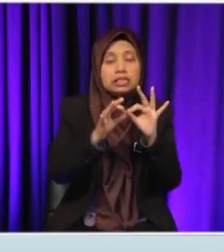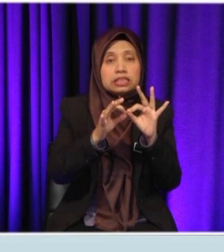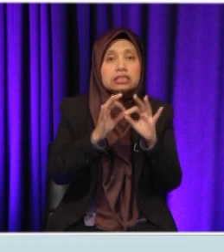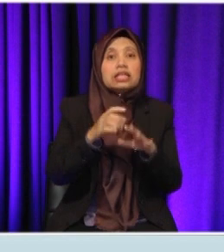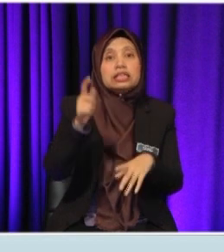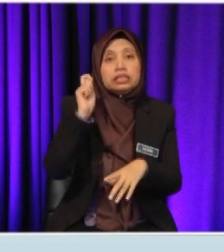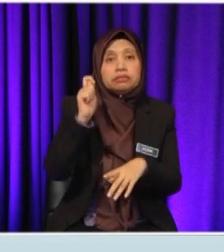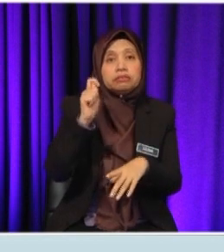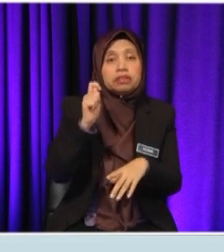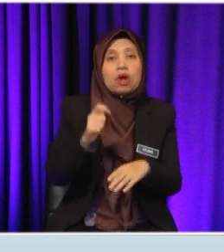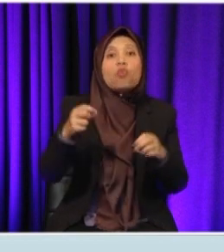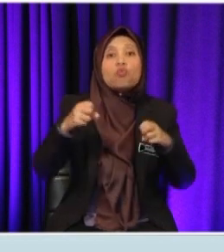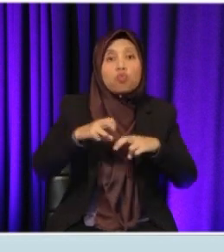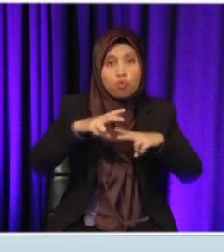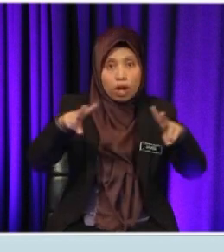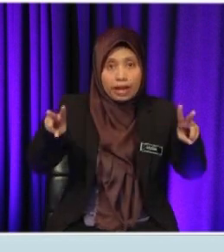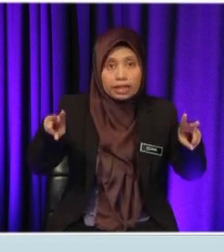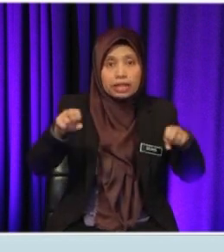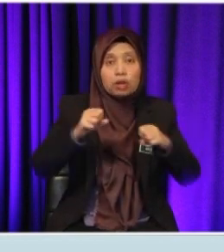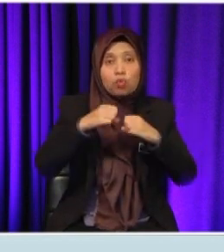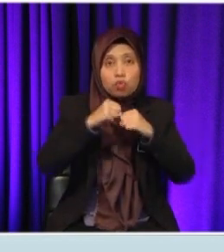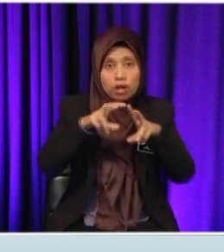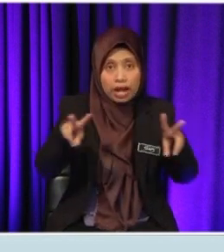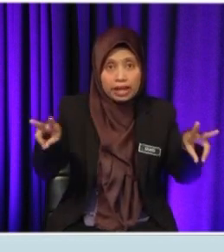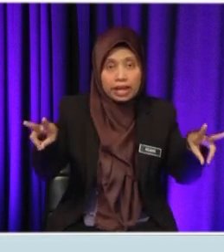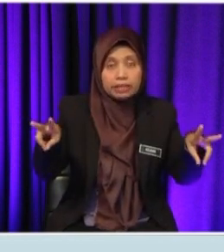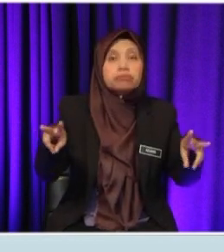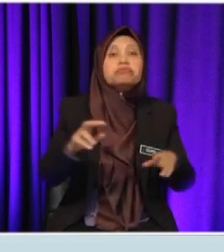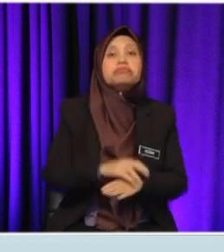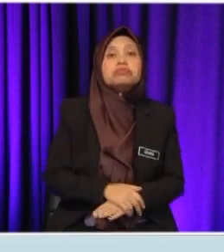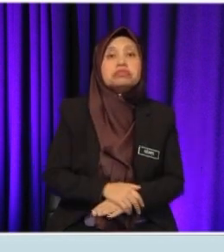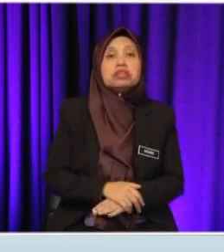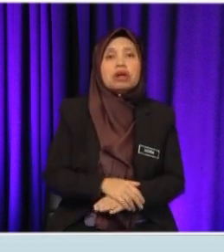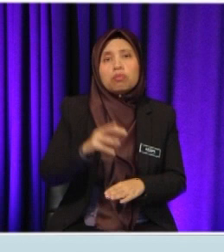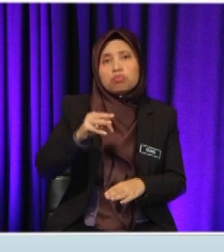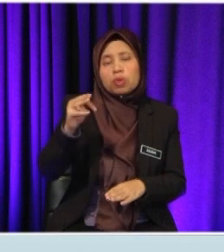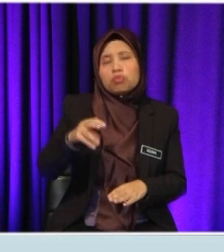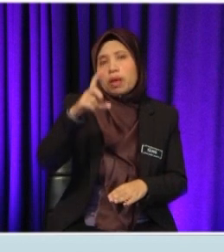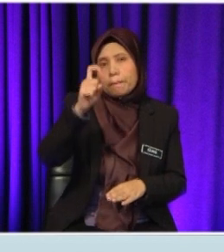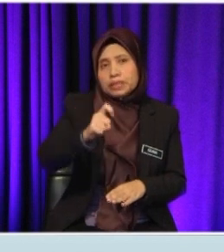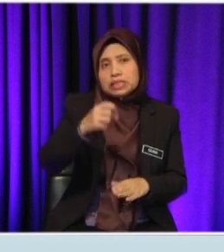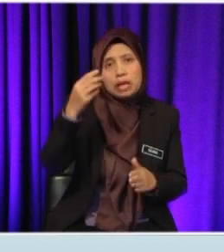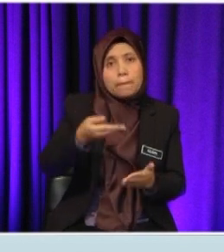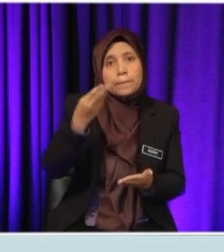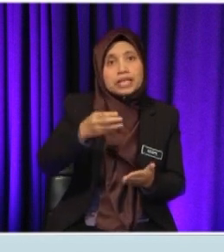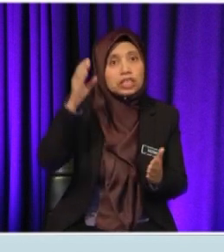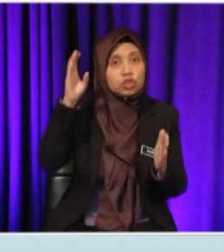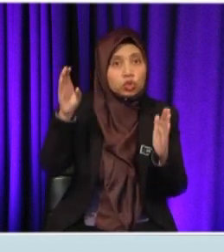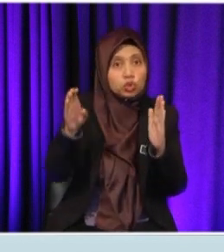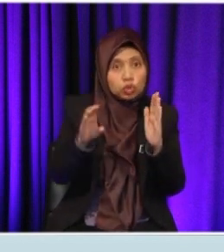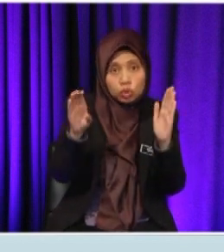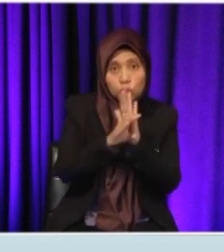Khalid. Huraikan. Dah jelas itu bila dikatakan huraikan, murid-murid kena memberi contoh pada